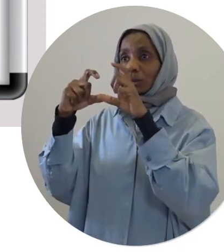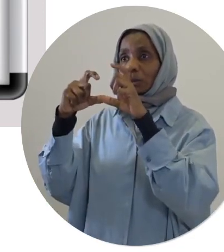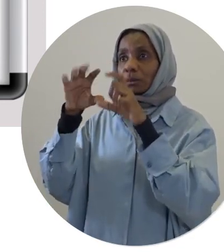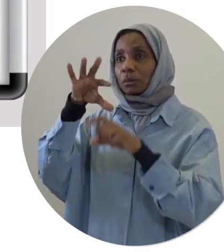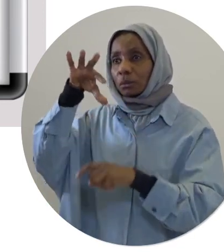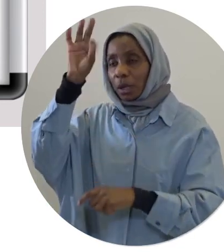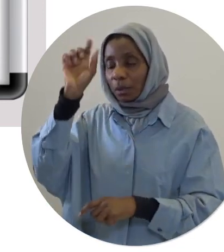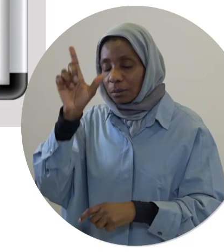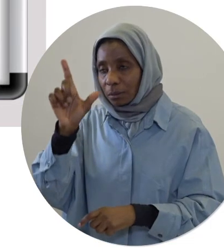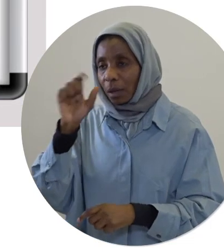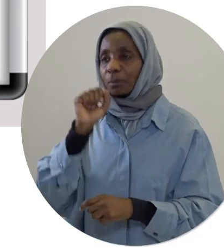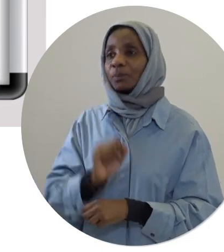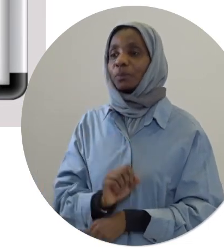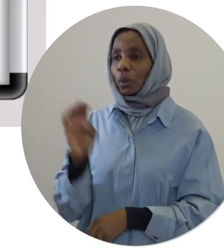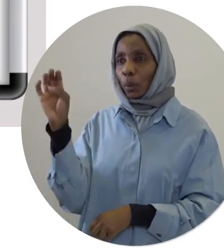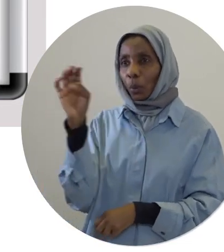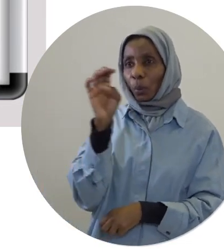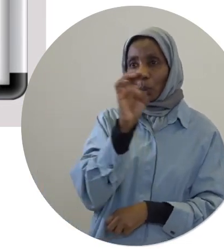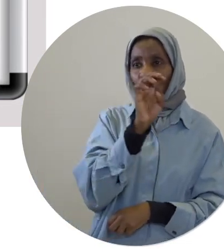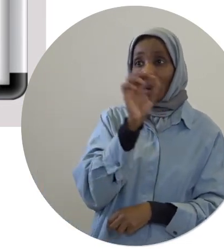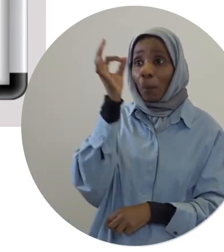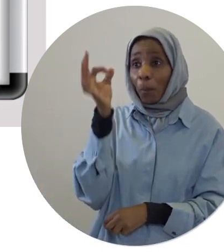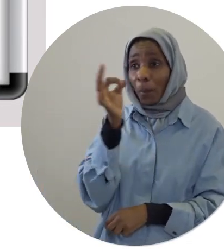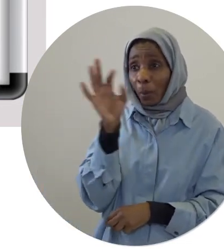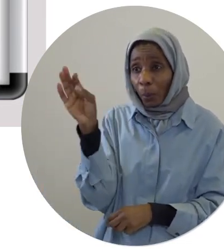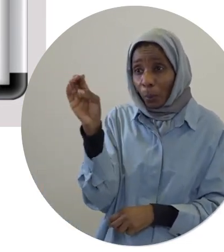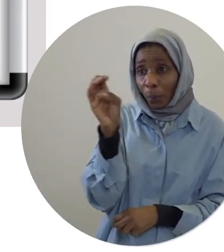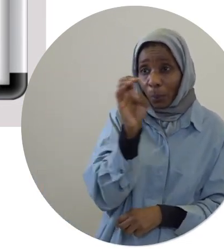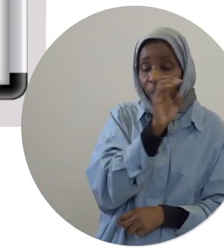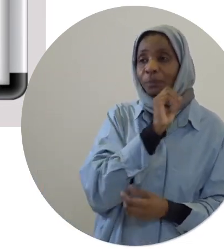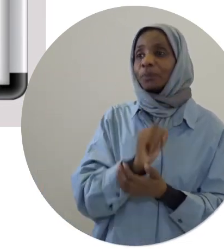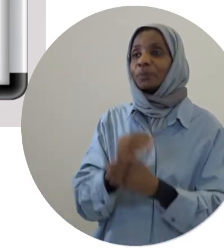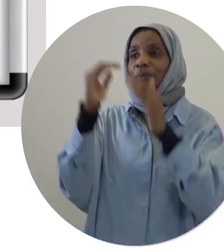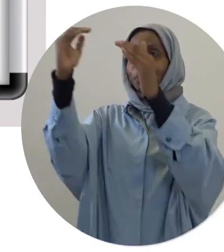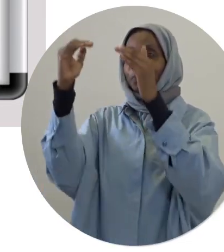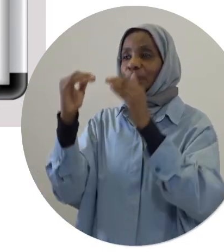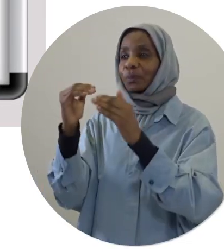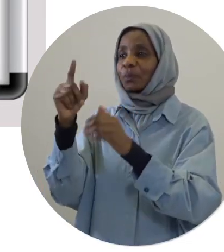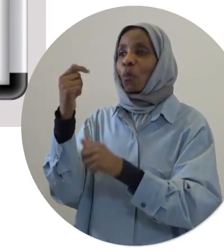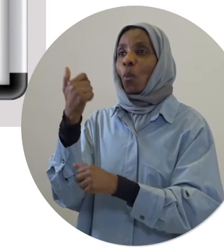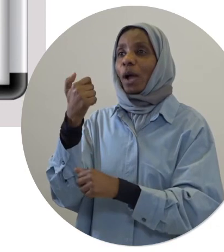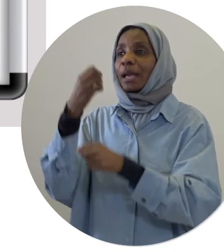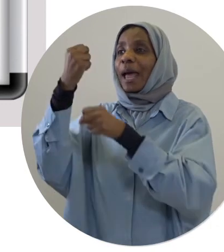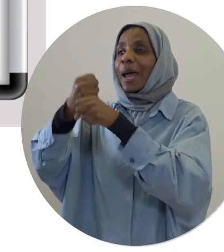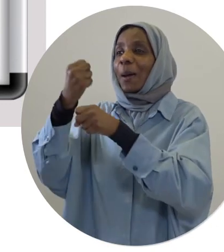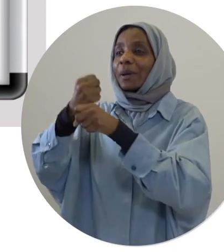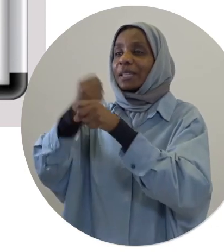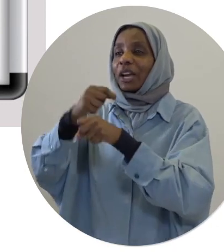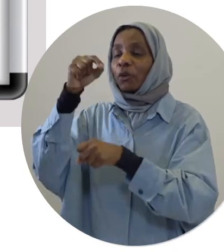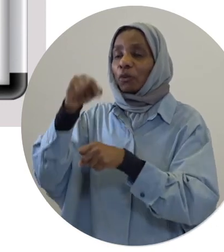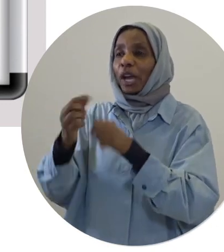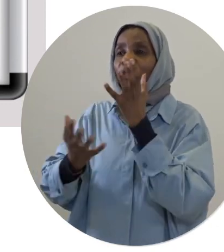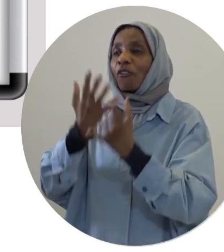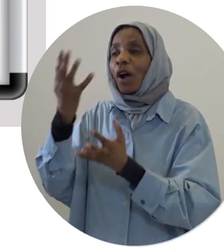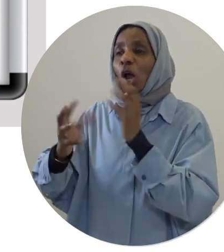القوسين المقابلين لأنسب إجابة صحيحة تكمل بها كل من الجمل التالية: العملية التي يتم